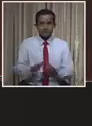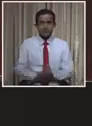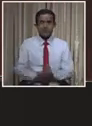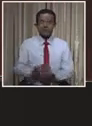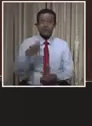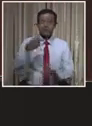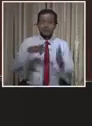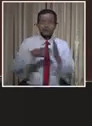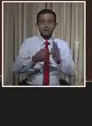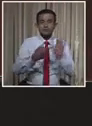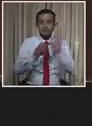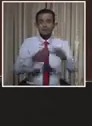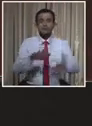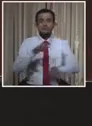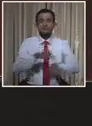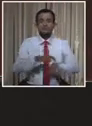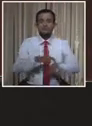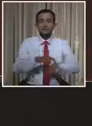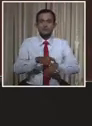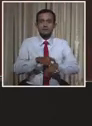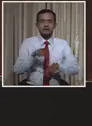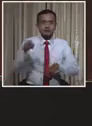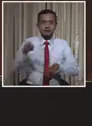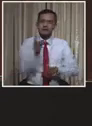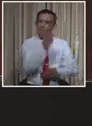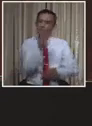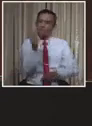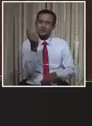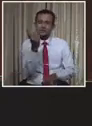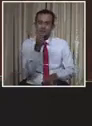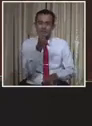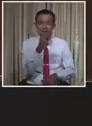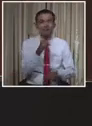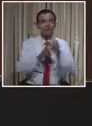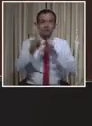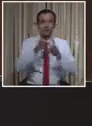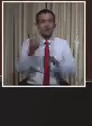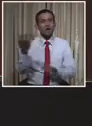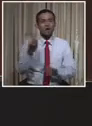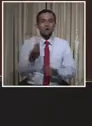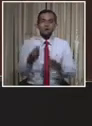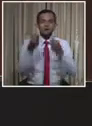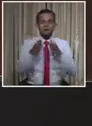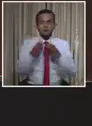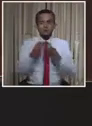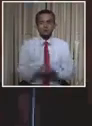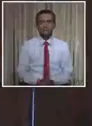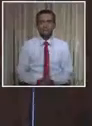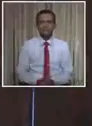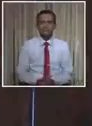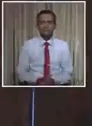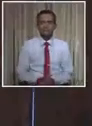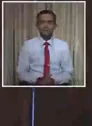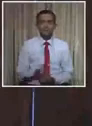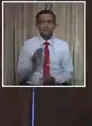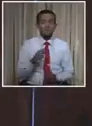දෙවෙනි අයවැය ඉදිරිපත් කරන මොහොතේ ඒ වෙනුවෙන් වචන කීපයක් කතා කරන්න අවස්ථාව ලැබීම මේ රටේ